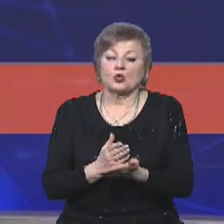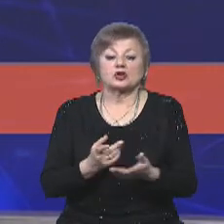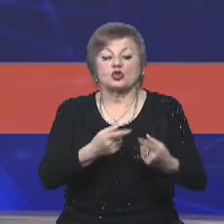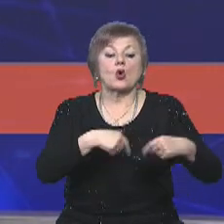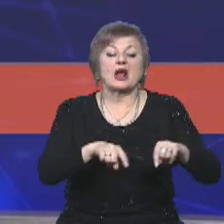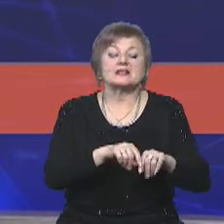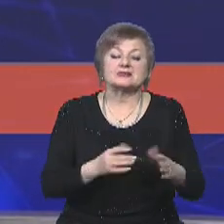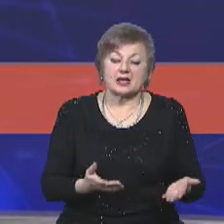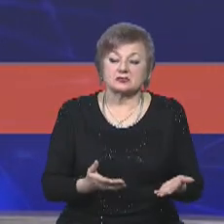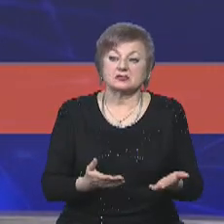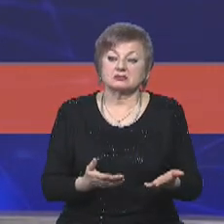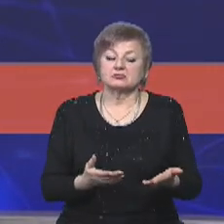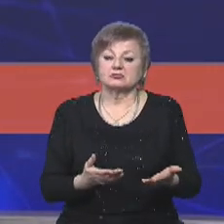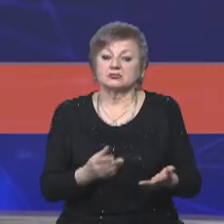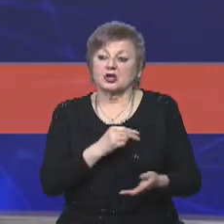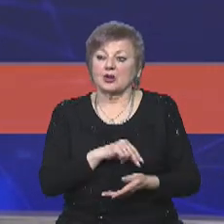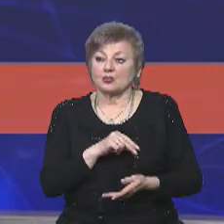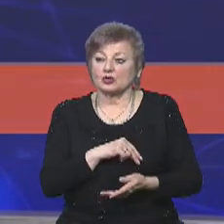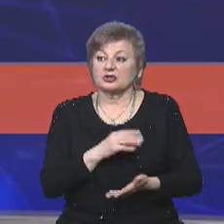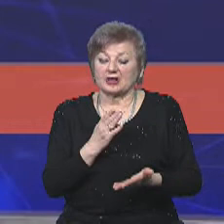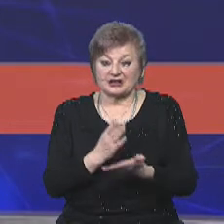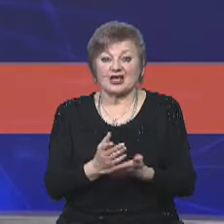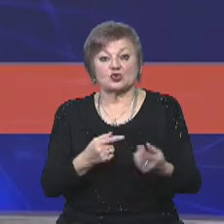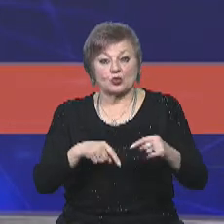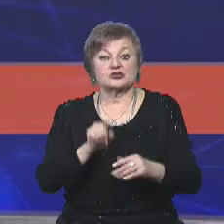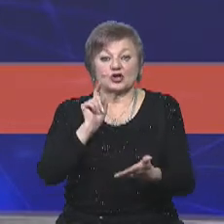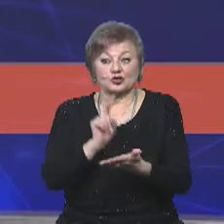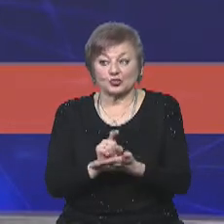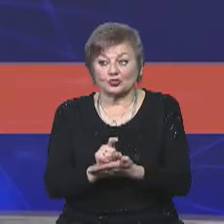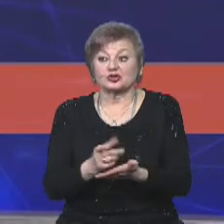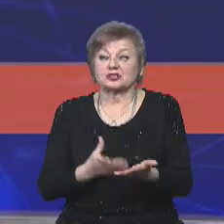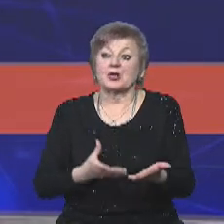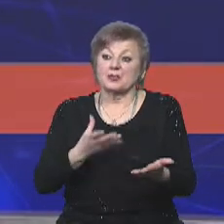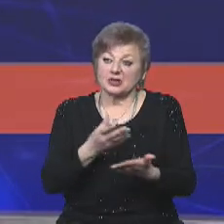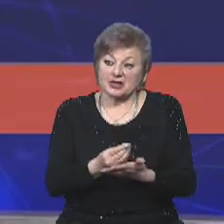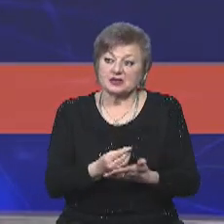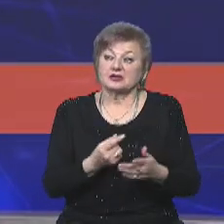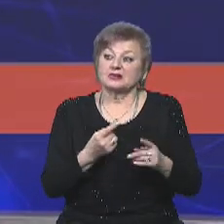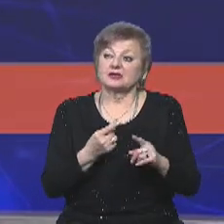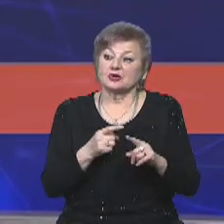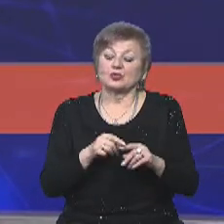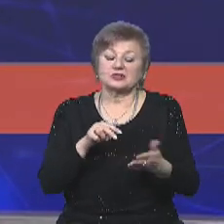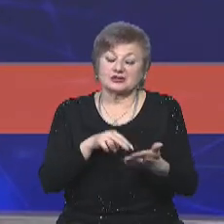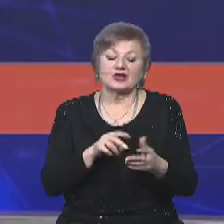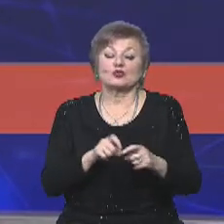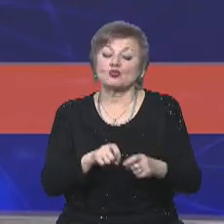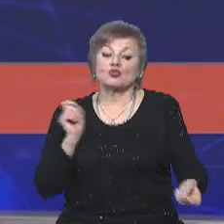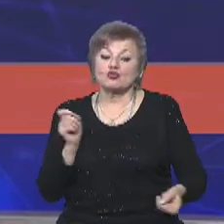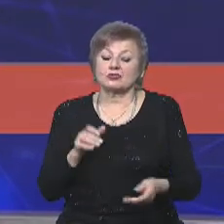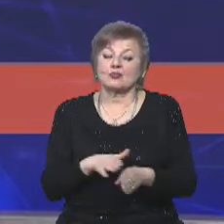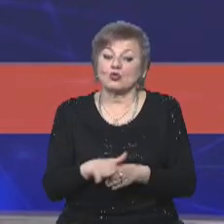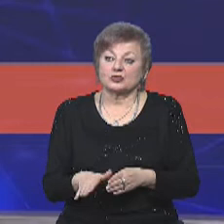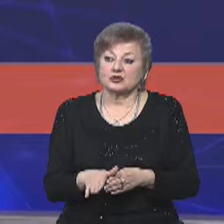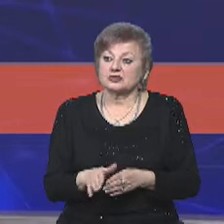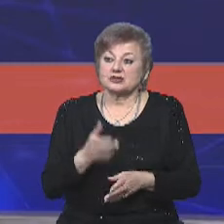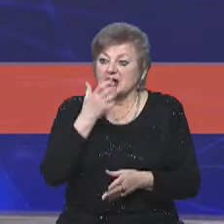организации, юрлица. Если там есть организация и они должники, это здание сейчас стоит отключенное от теплосетей полностью.